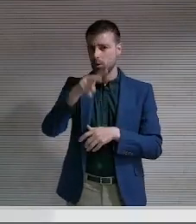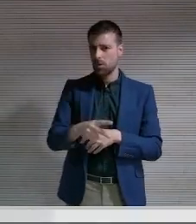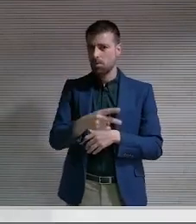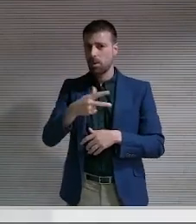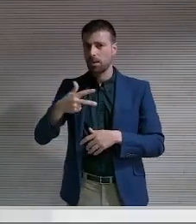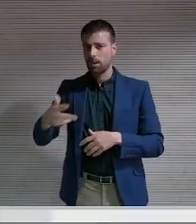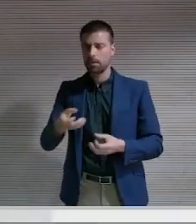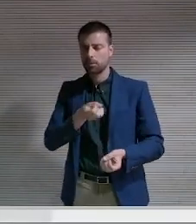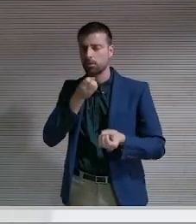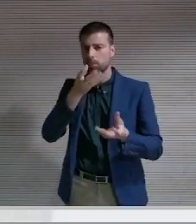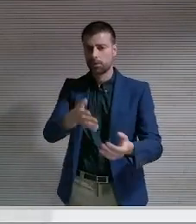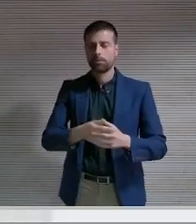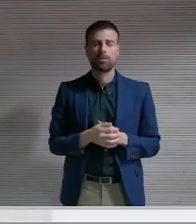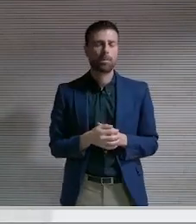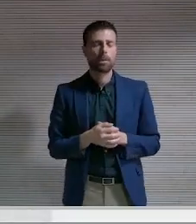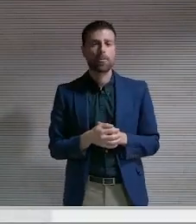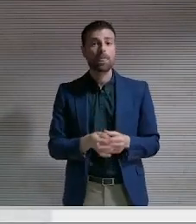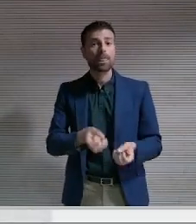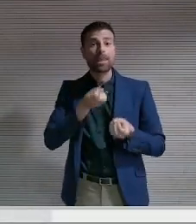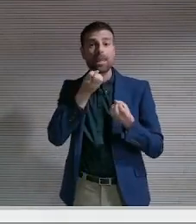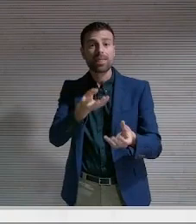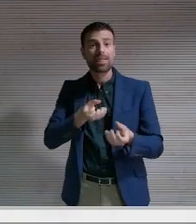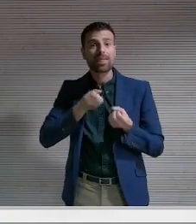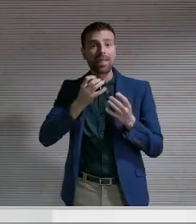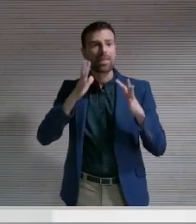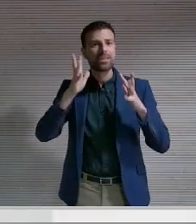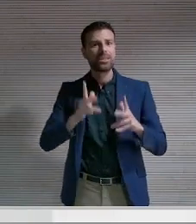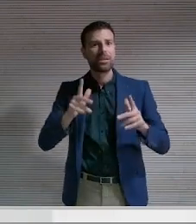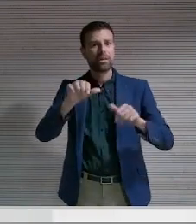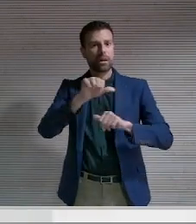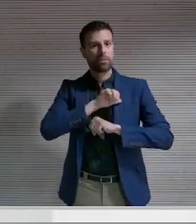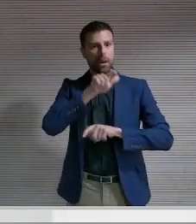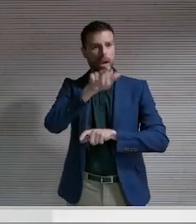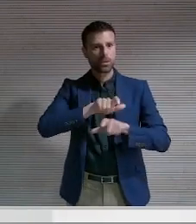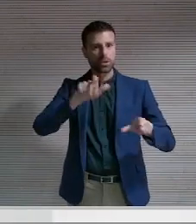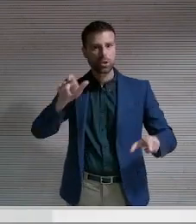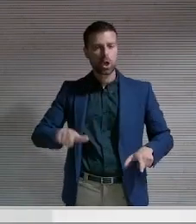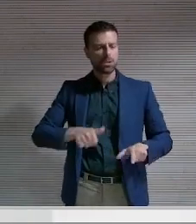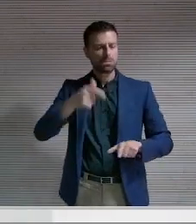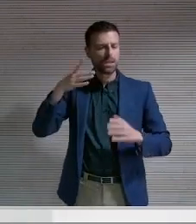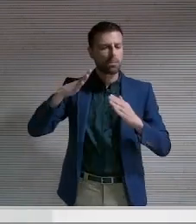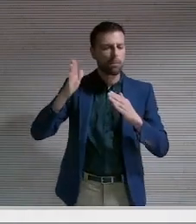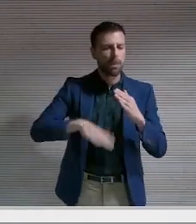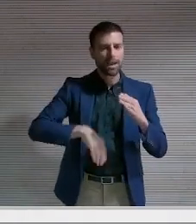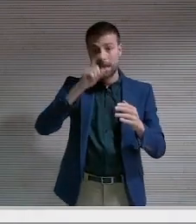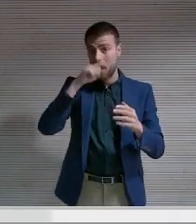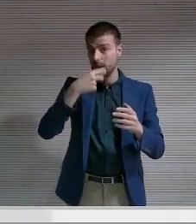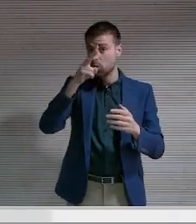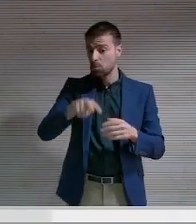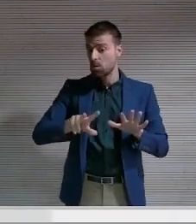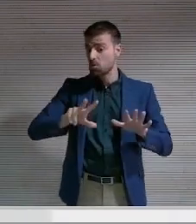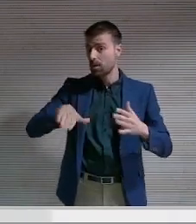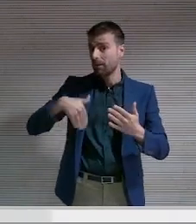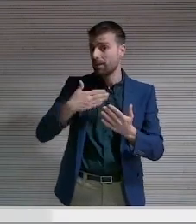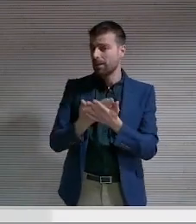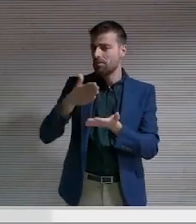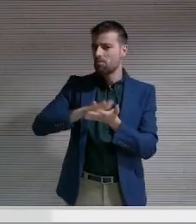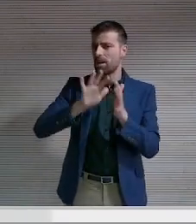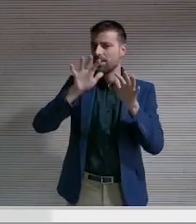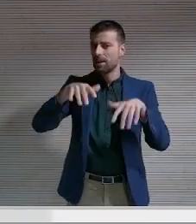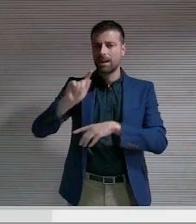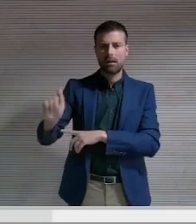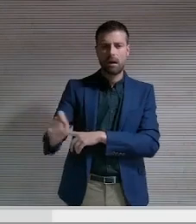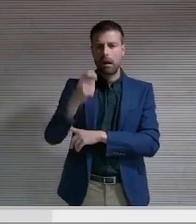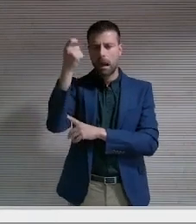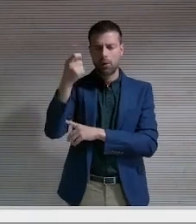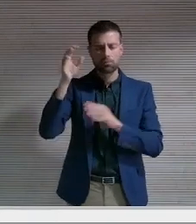2023. Unes dades que ens porten a tenir la xifra de persones aturades més baixa des del 2008 en un mes d'abril i el rècord absolut